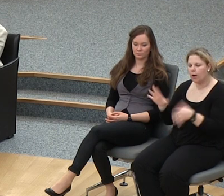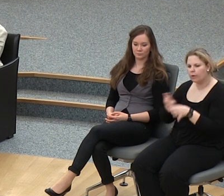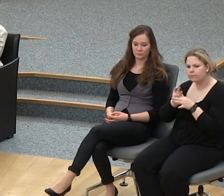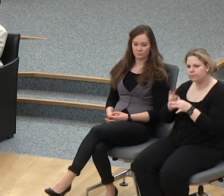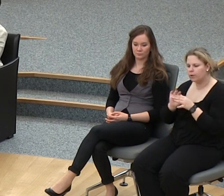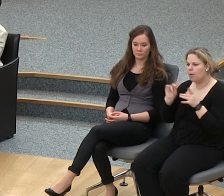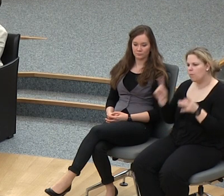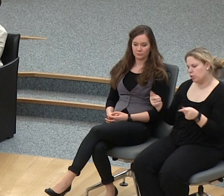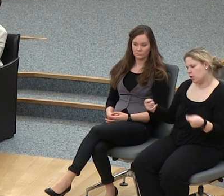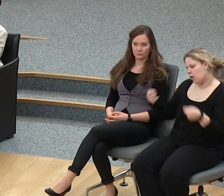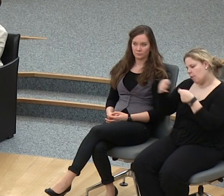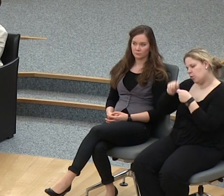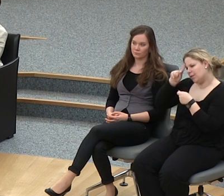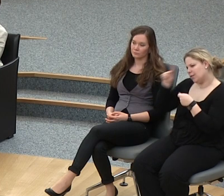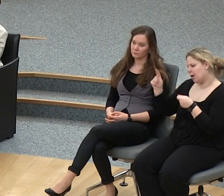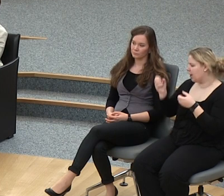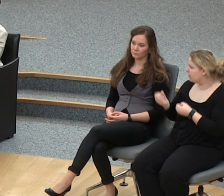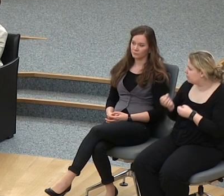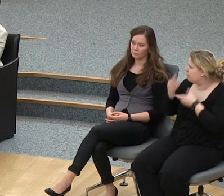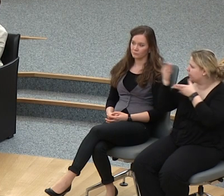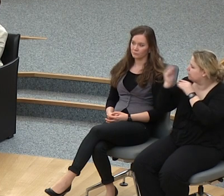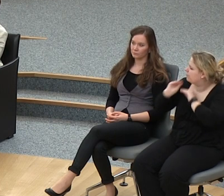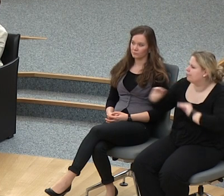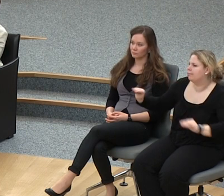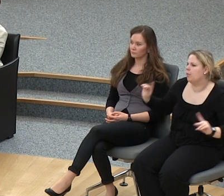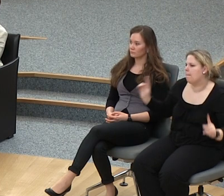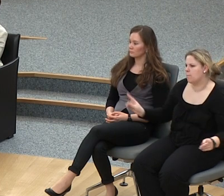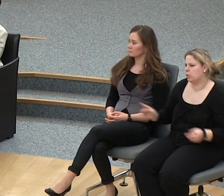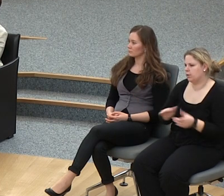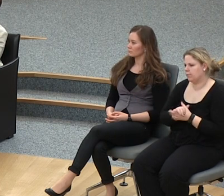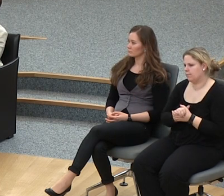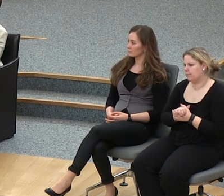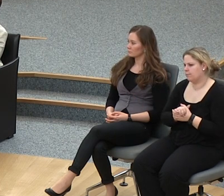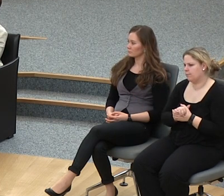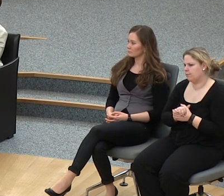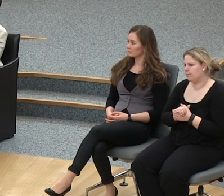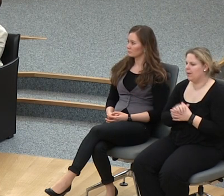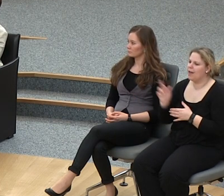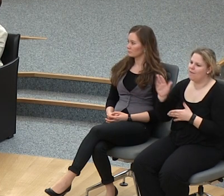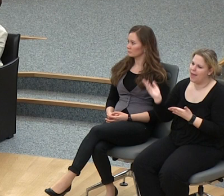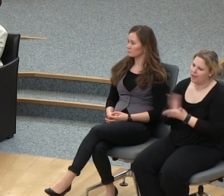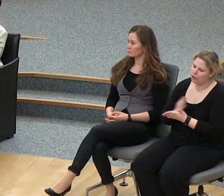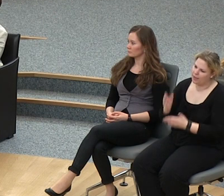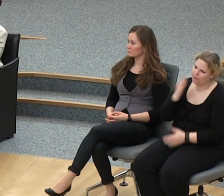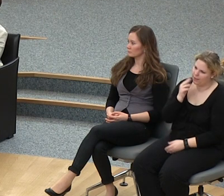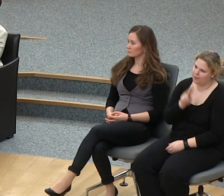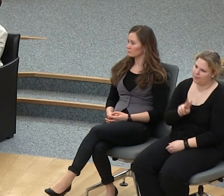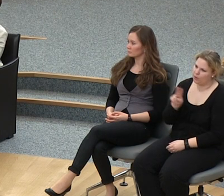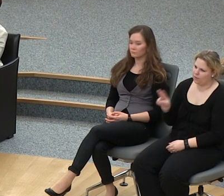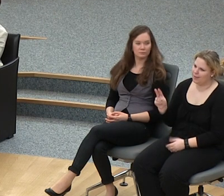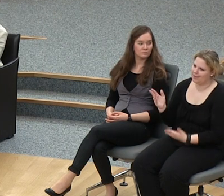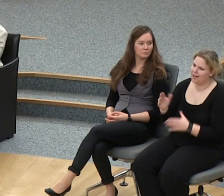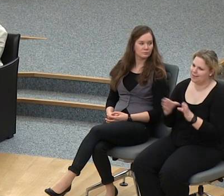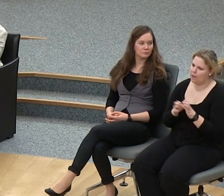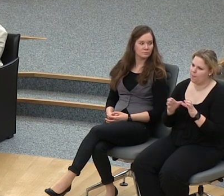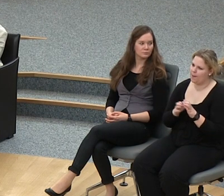zu transportieren sind, die aber entschieden werden am 22. September und